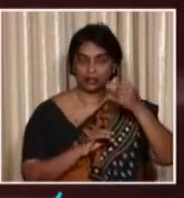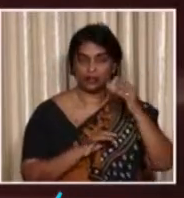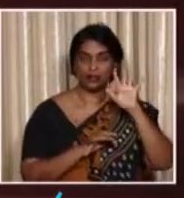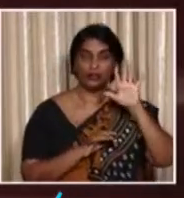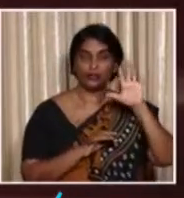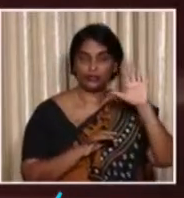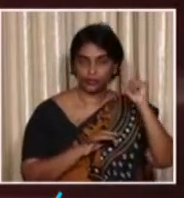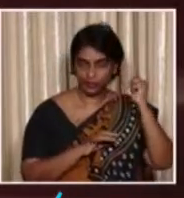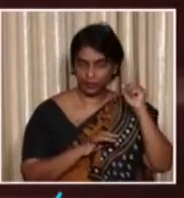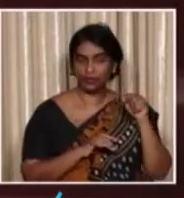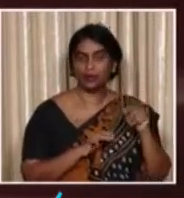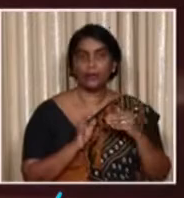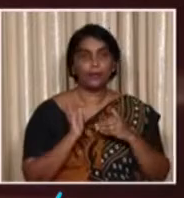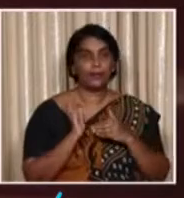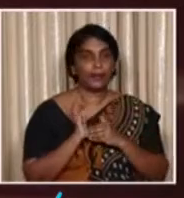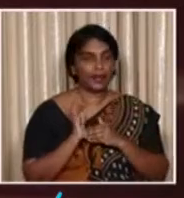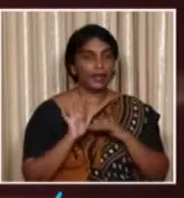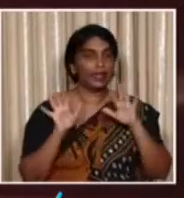10,079,650 මිලියන